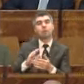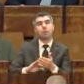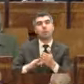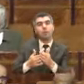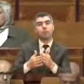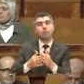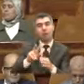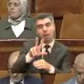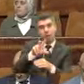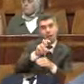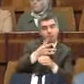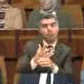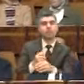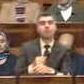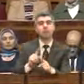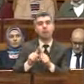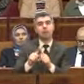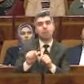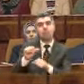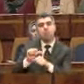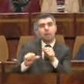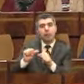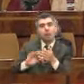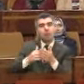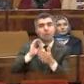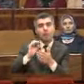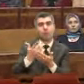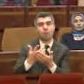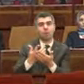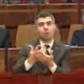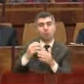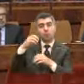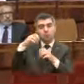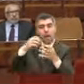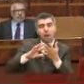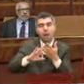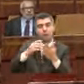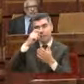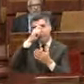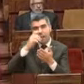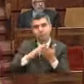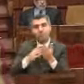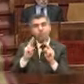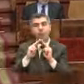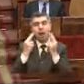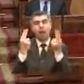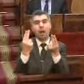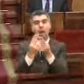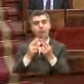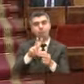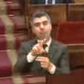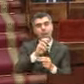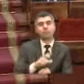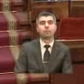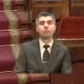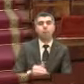بأخذ عين الاعتبار التغيرات المناخية المقلقة التي يعرفها العالم. لذا نسائلكم السيد